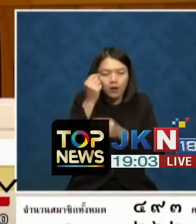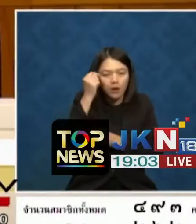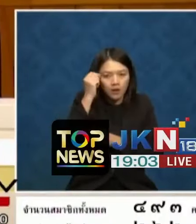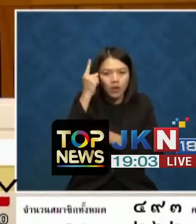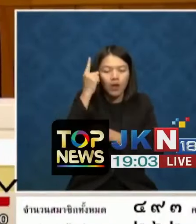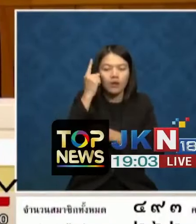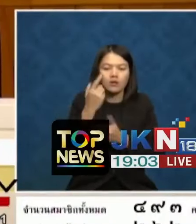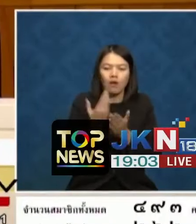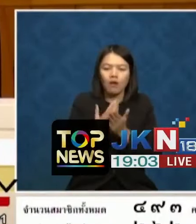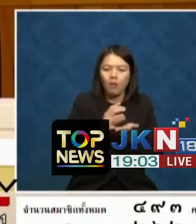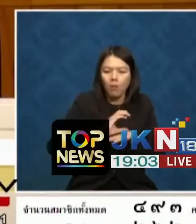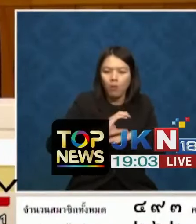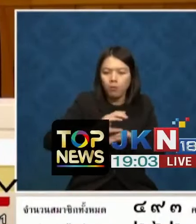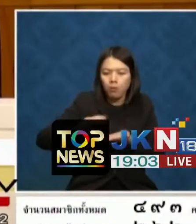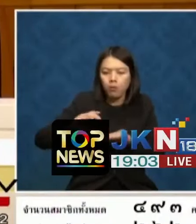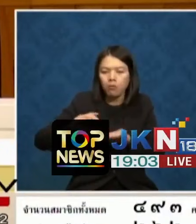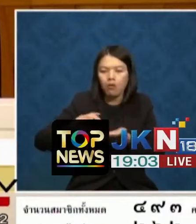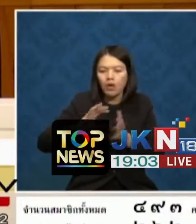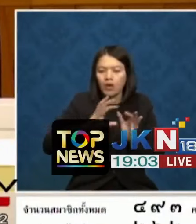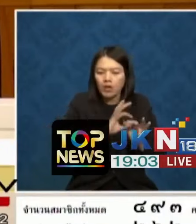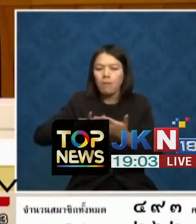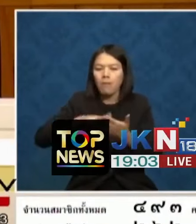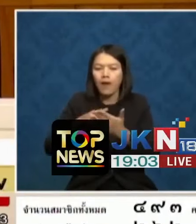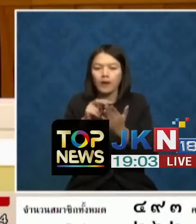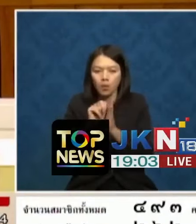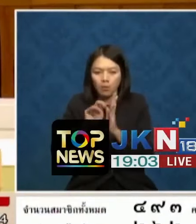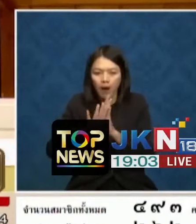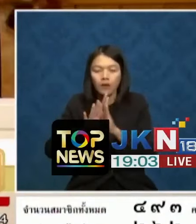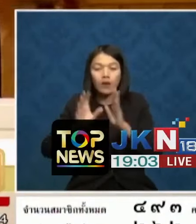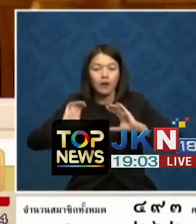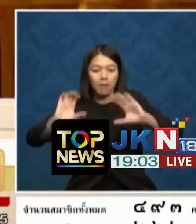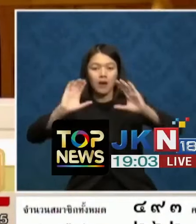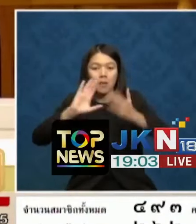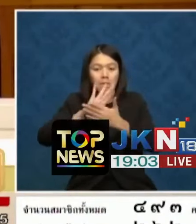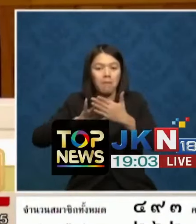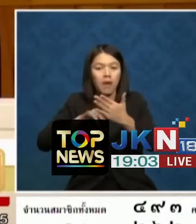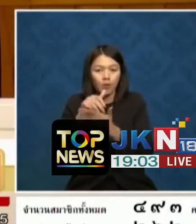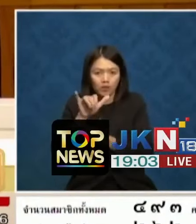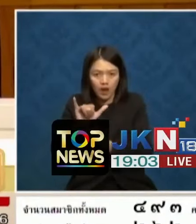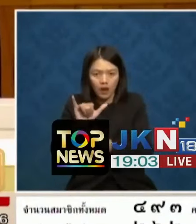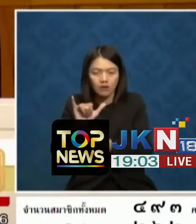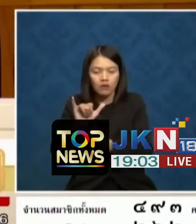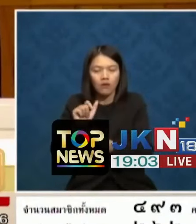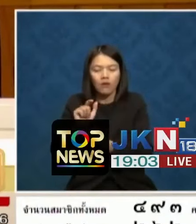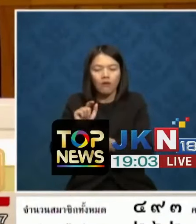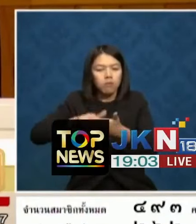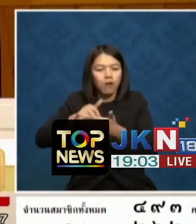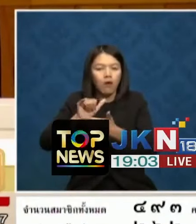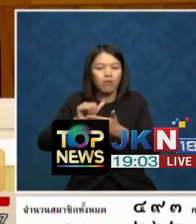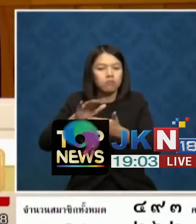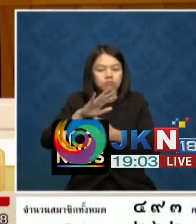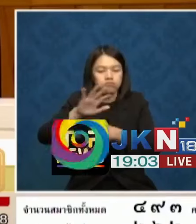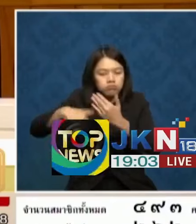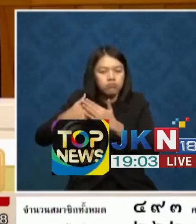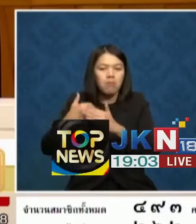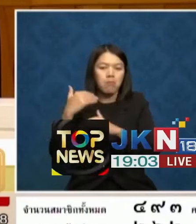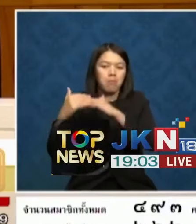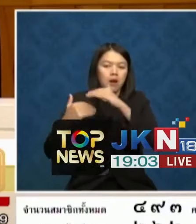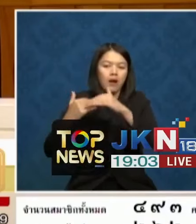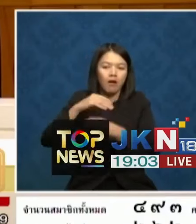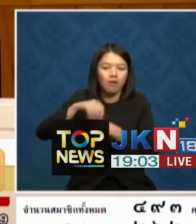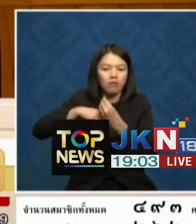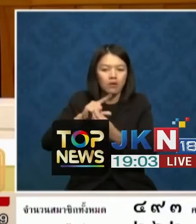ะการจัดสรรงบประมาณทำไมต้องมีการจัดสรรงบประมาณออกมาหน้าตาเป็นแบบนี้คุณจุลพันธ์นี่ก็อภิปรายนะ